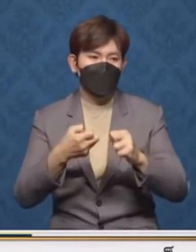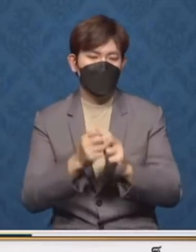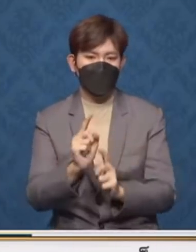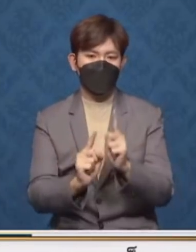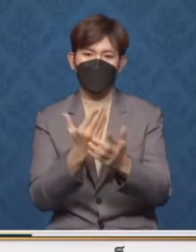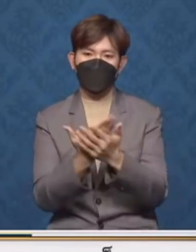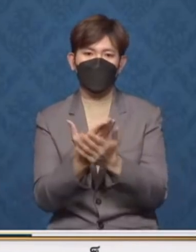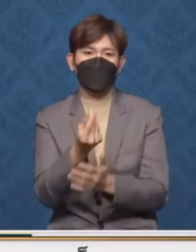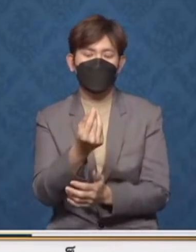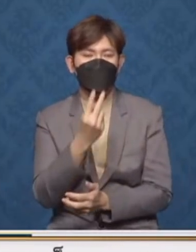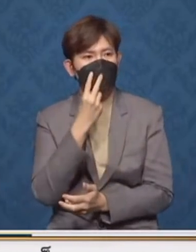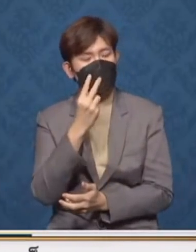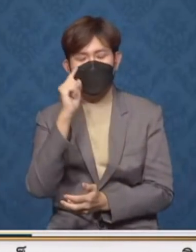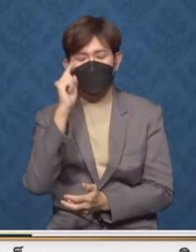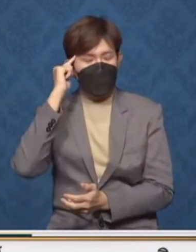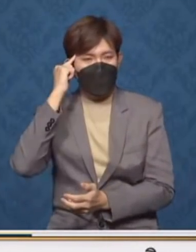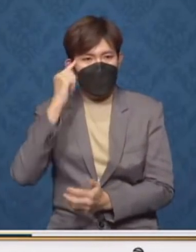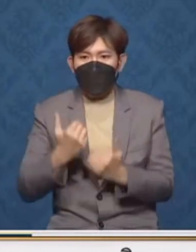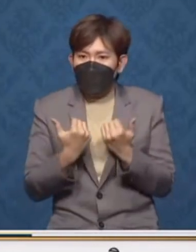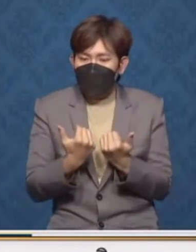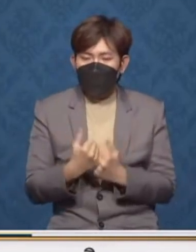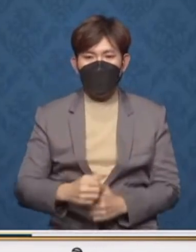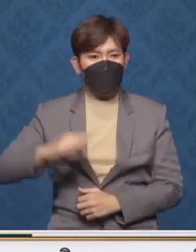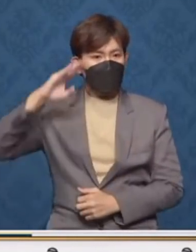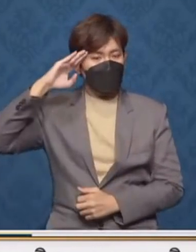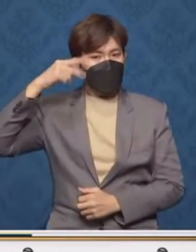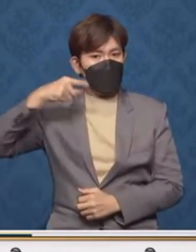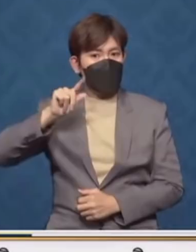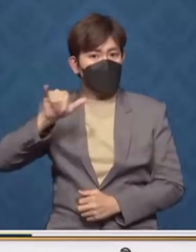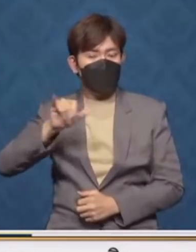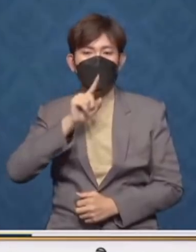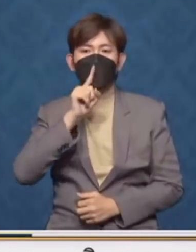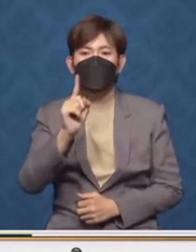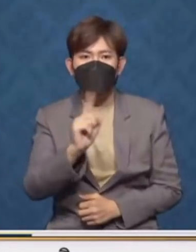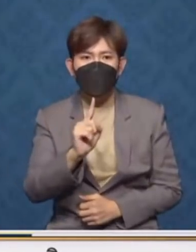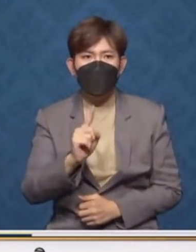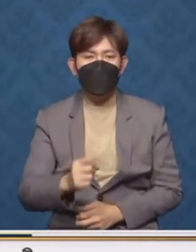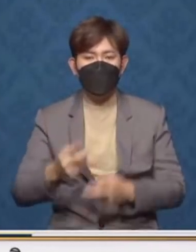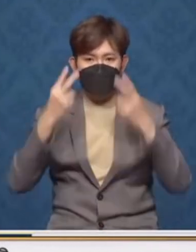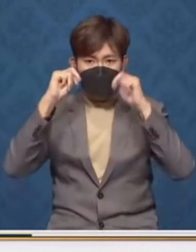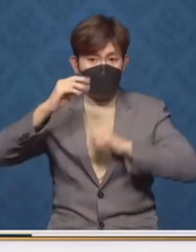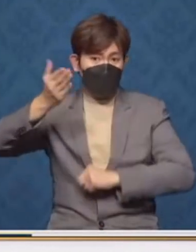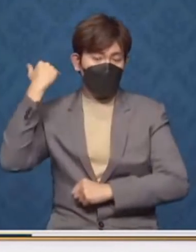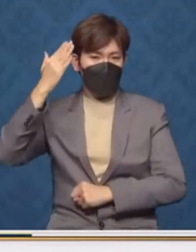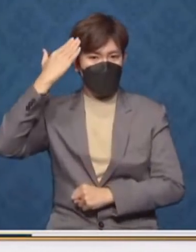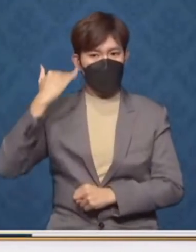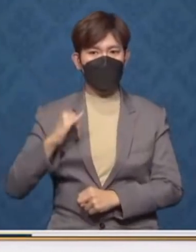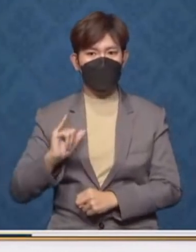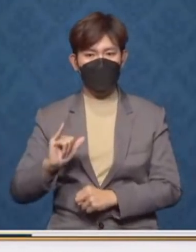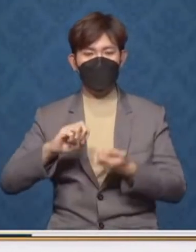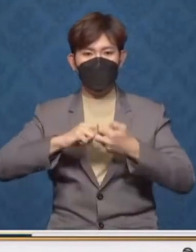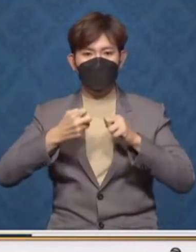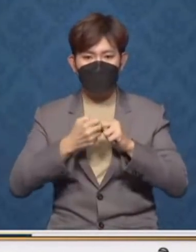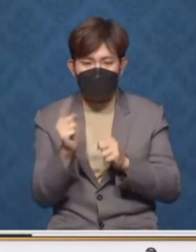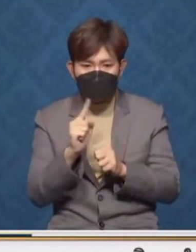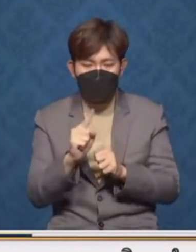นี่ทำไมทานิของรูปภาพพลเอกประยุทธ์เคยเป่าหาท่านอดีตนายกรัฐมนตรียิ่งลักษณ์ชินวัตรว่าทำประเทศเสียหายจากการดำเนินนโยบาย